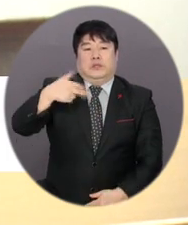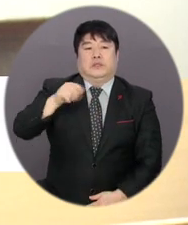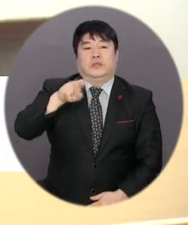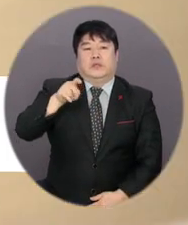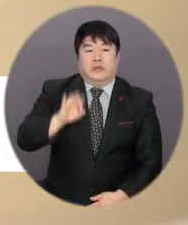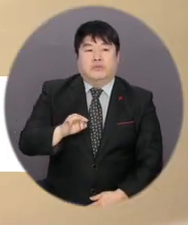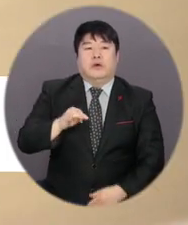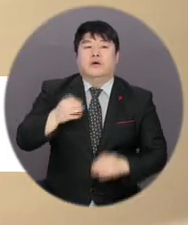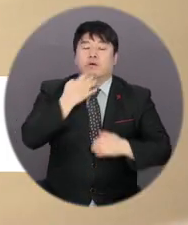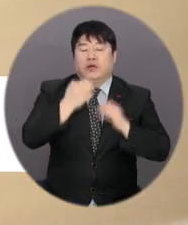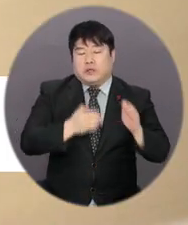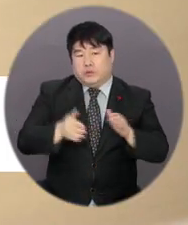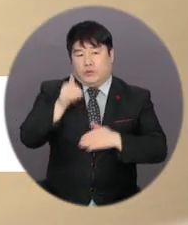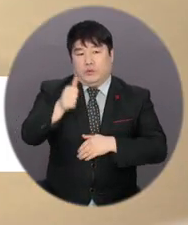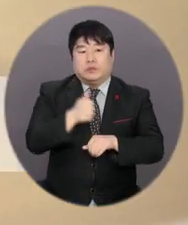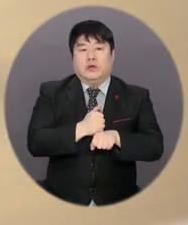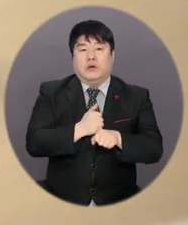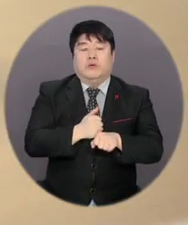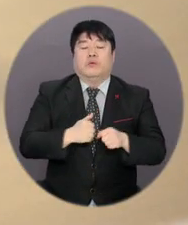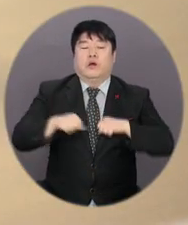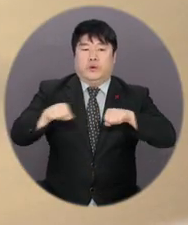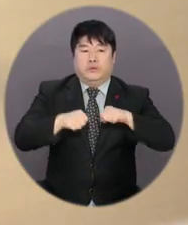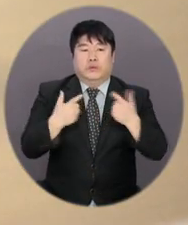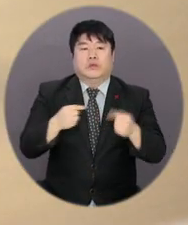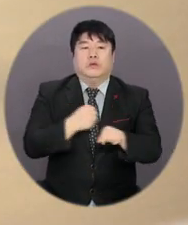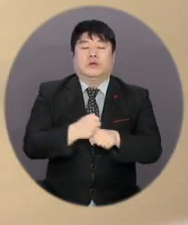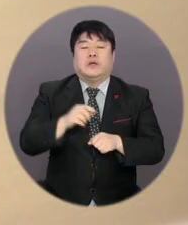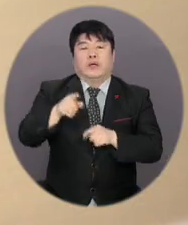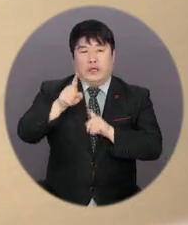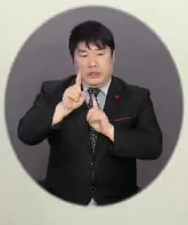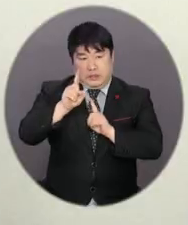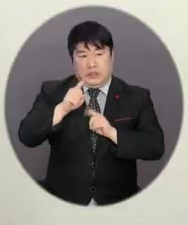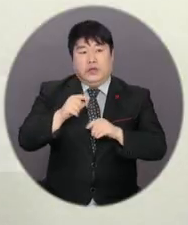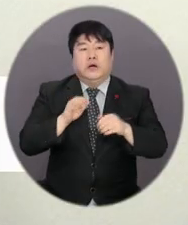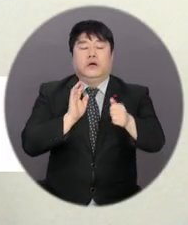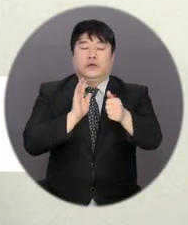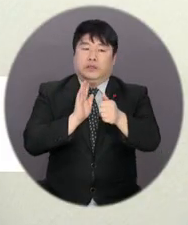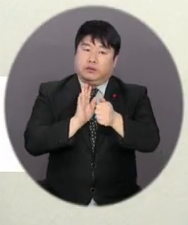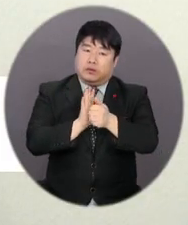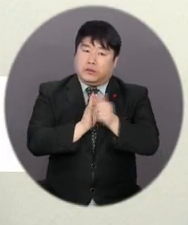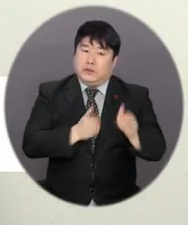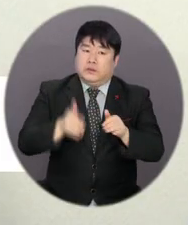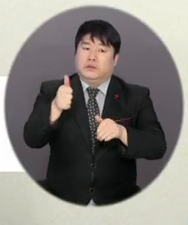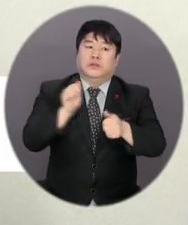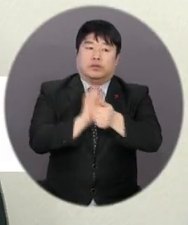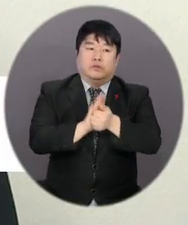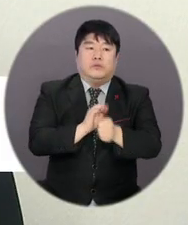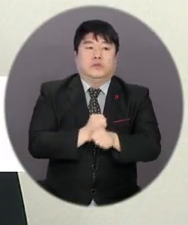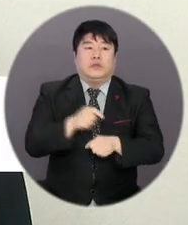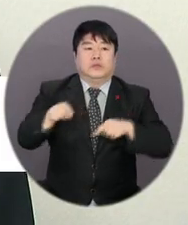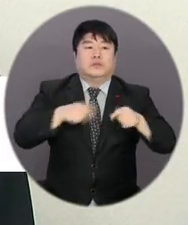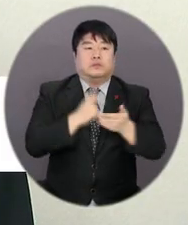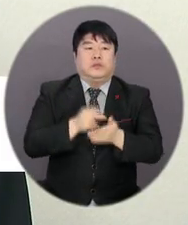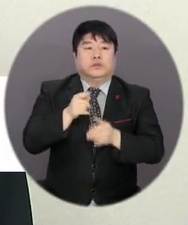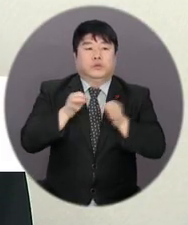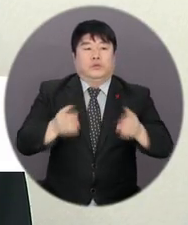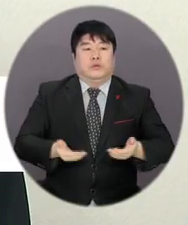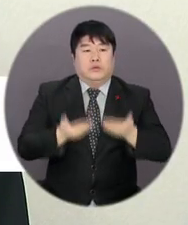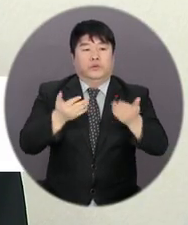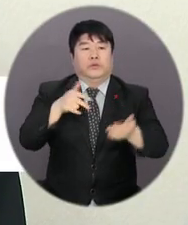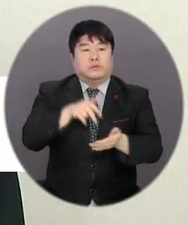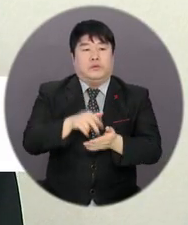같이 한다는 점에서 사실상 이 지사를 지지하는 모임 으로 보입니다 정책을 그럼 해 최초의 어떤 측면에서는